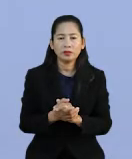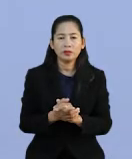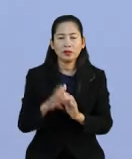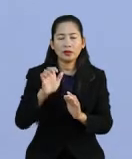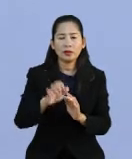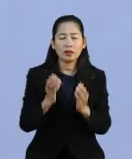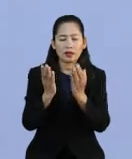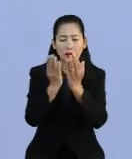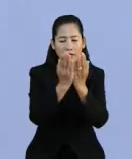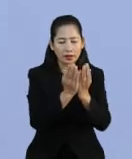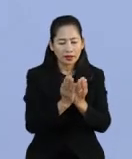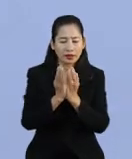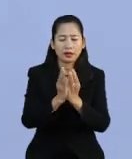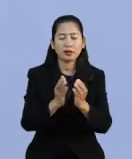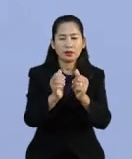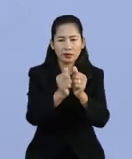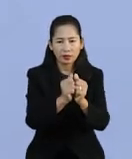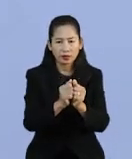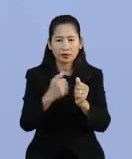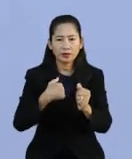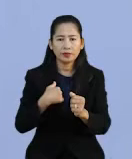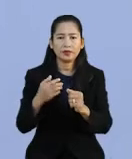chả chẳng xong ăn cho mùi nạc rưu mất cơ mà chả